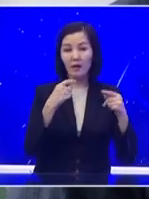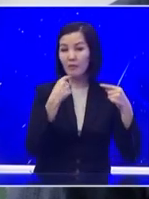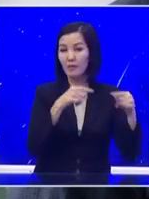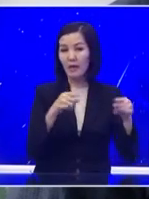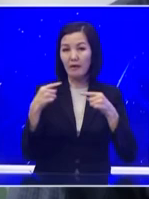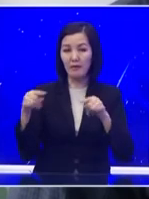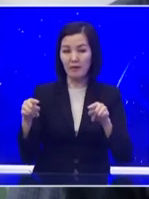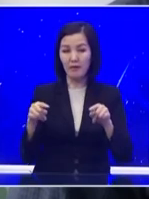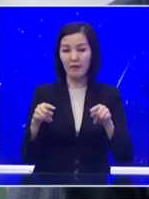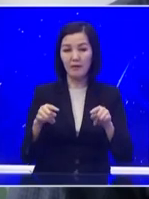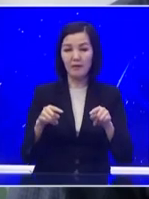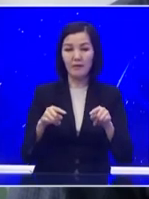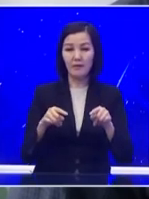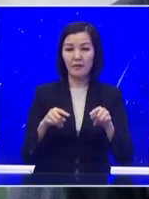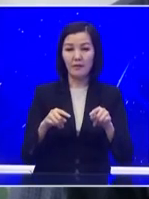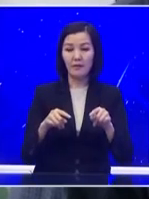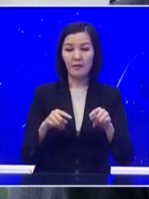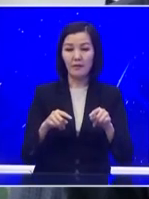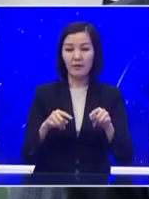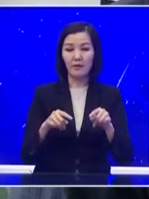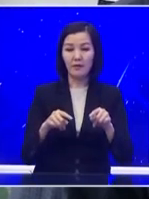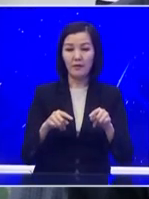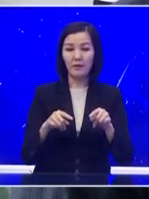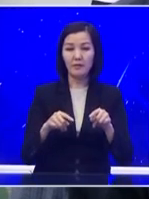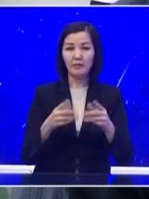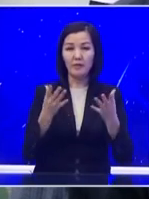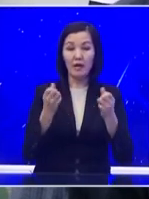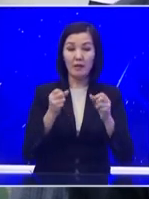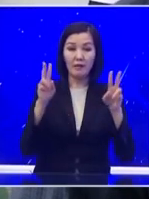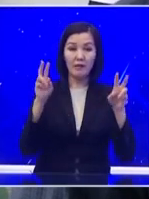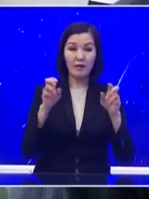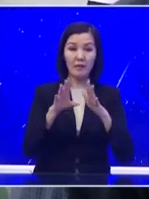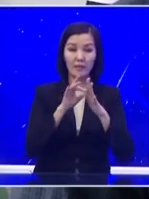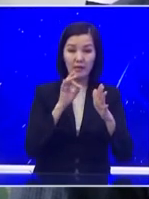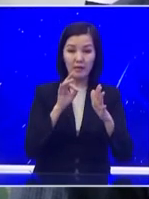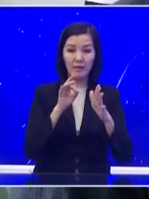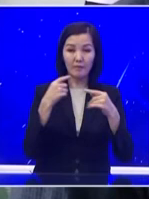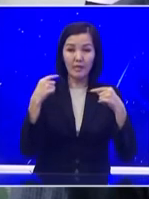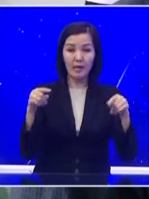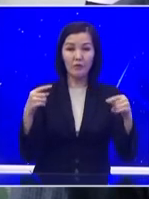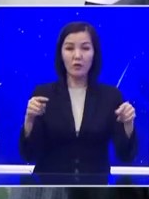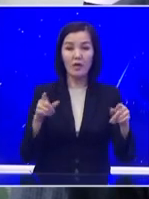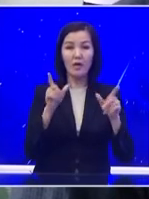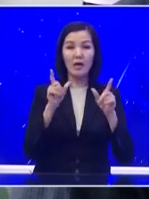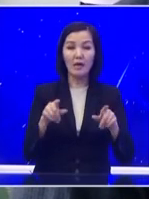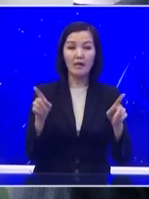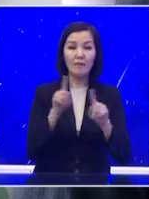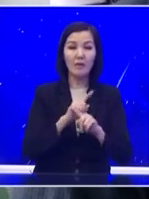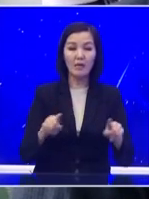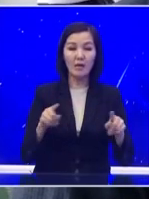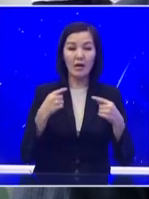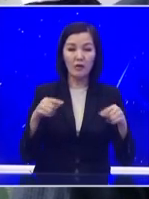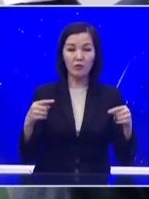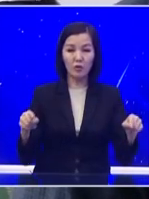жазу манерамызды, сосын мынау алған тақырыптарымызды, сосын бұл адам ерекшелігіміз әртүрлі